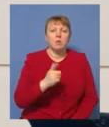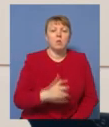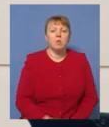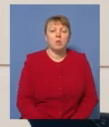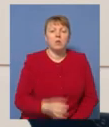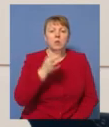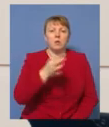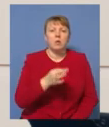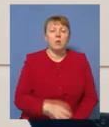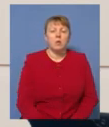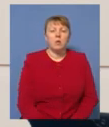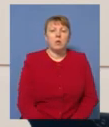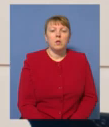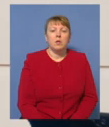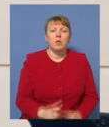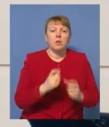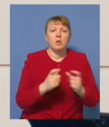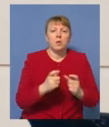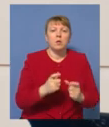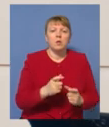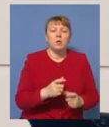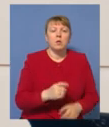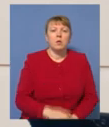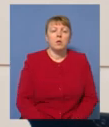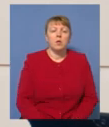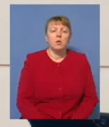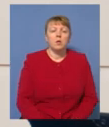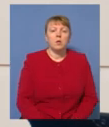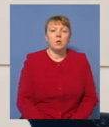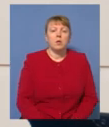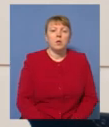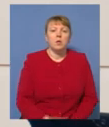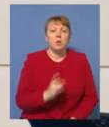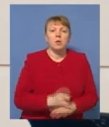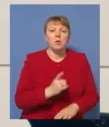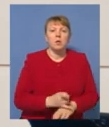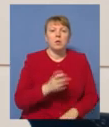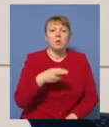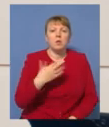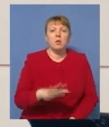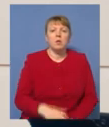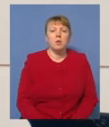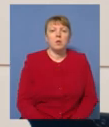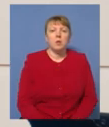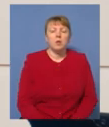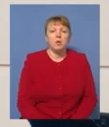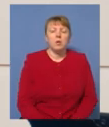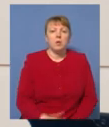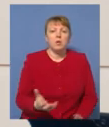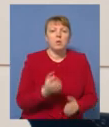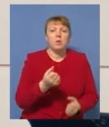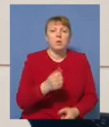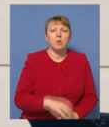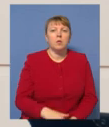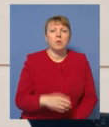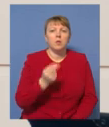и сообщают о том, что по карте якобы совершена подозрительная мошенническая операция. Под предлогом спасения денежных